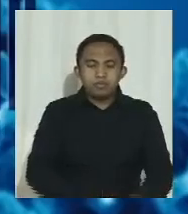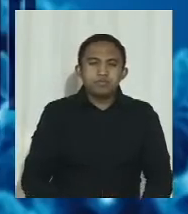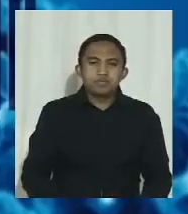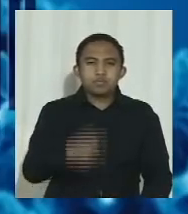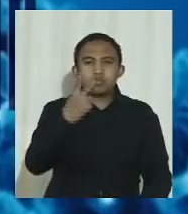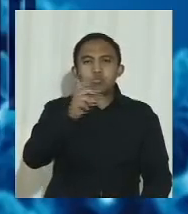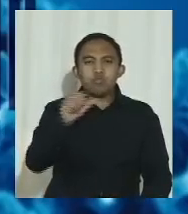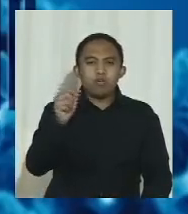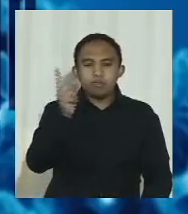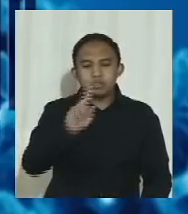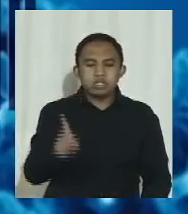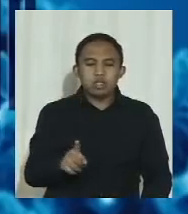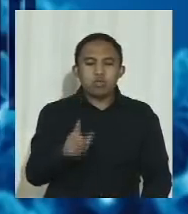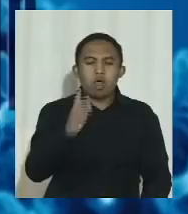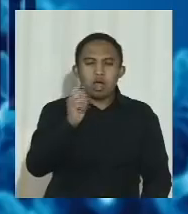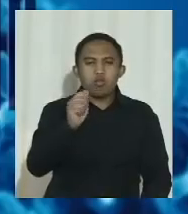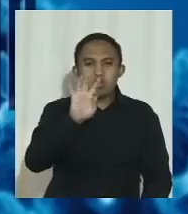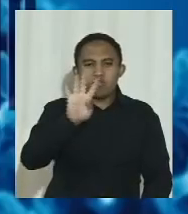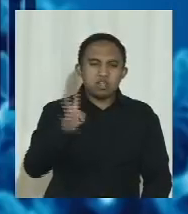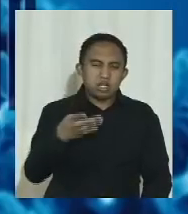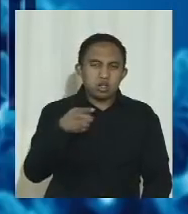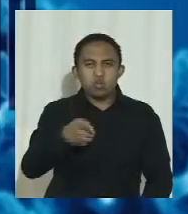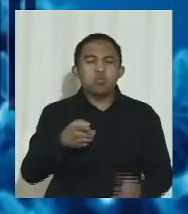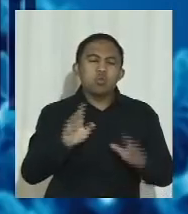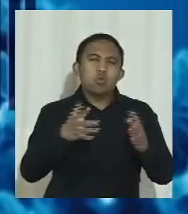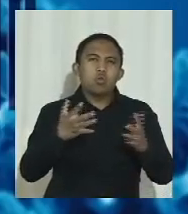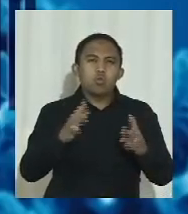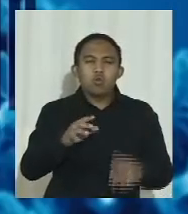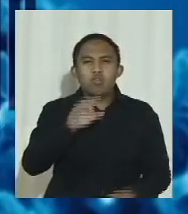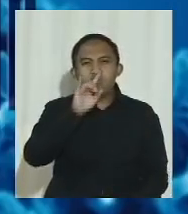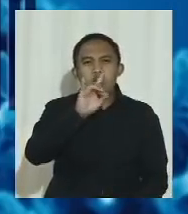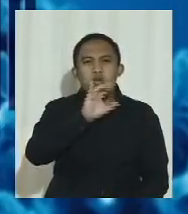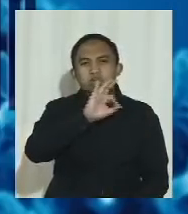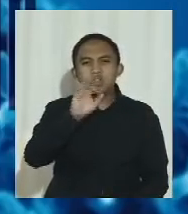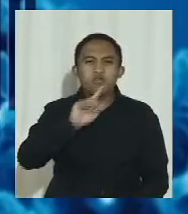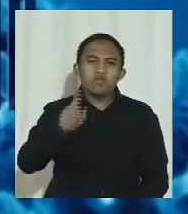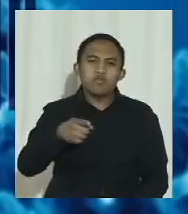270,000+ no efa sitrana Soamatsara izay manome ny ta